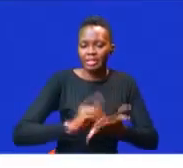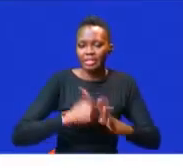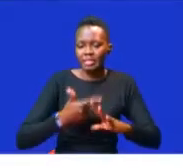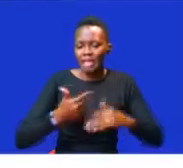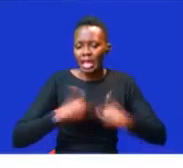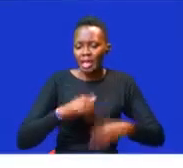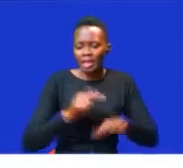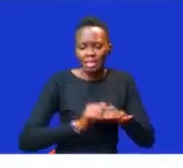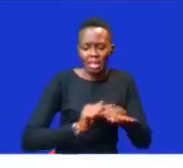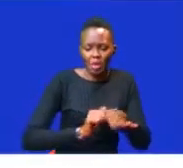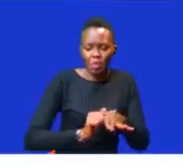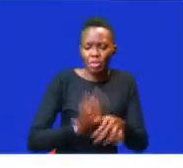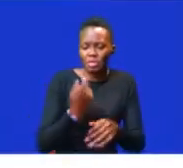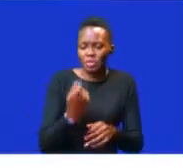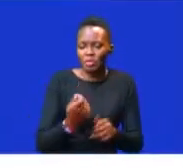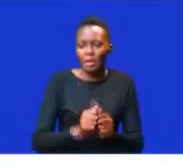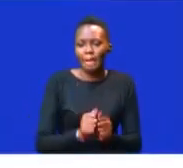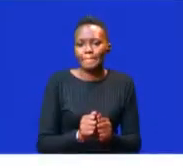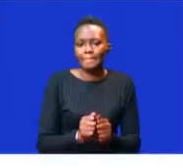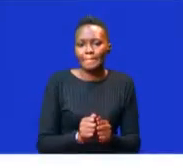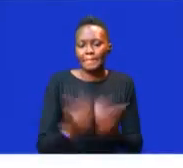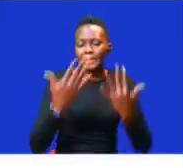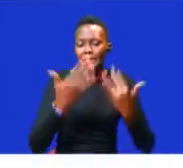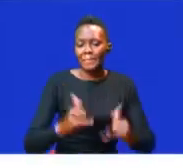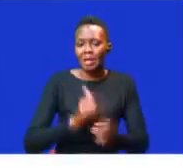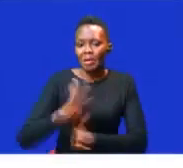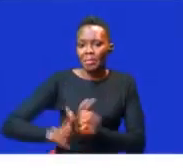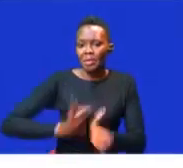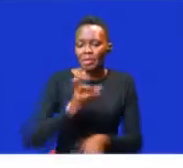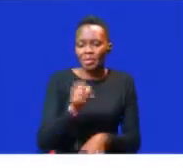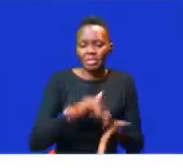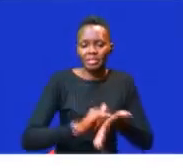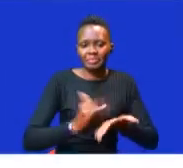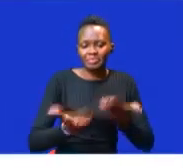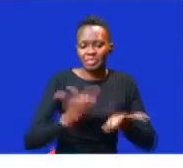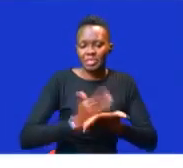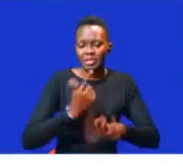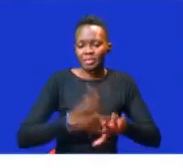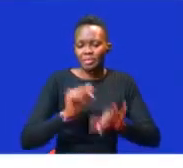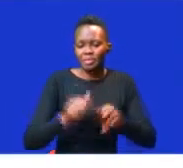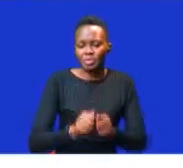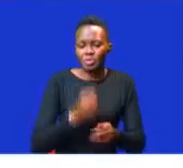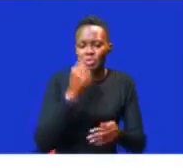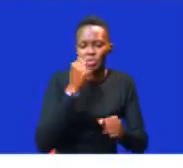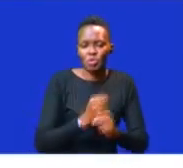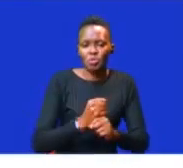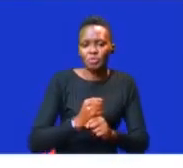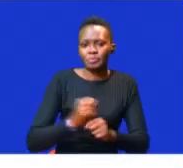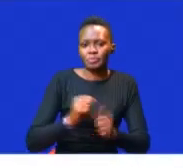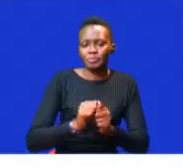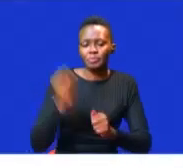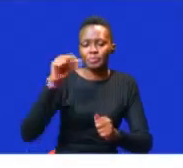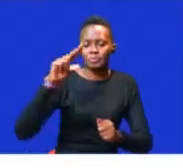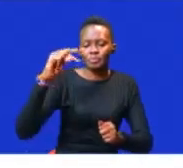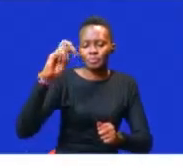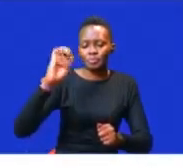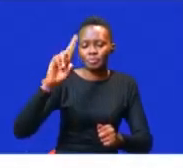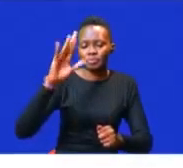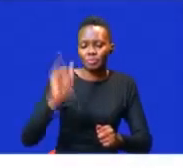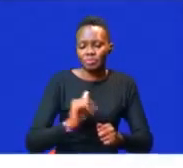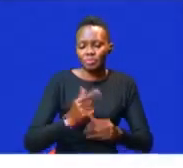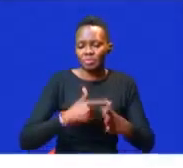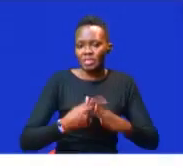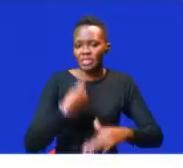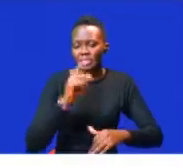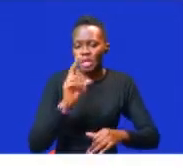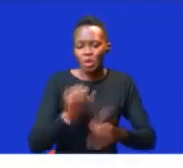chogolo moro kendo. Ten. Kumpa uto neni samo ina. Imna ajari ni golu nonoko. Togi wani yonge yende ngose di boru.